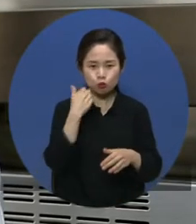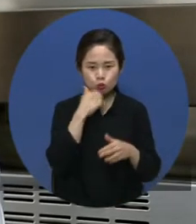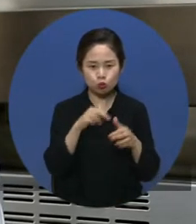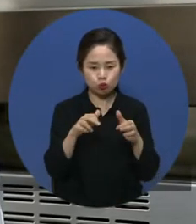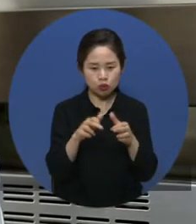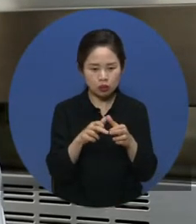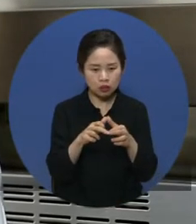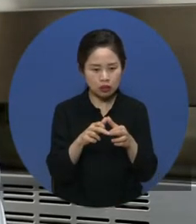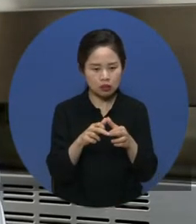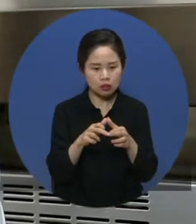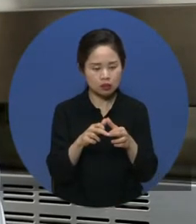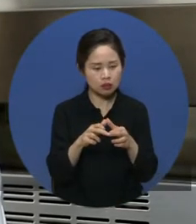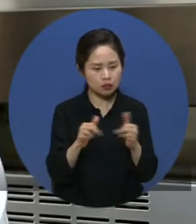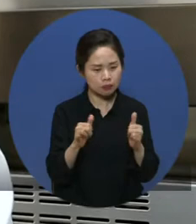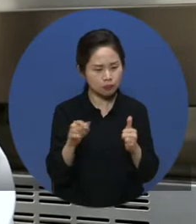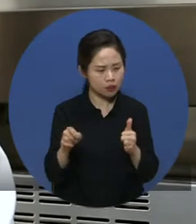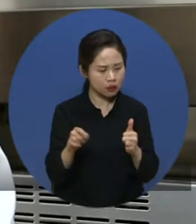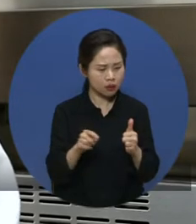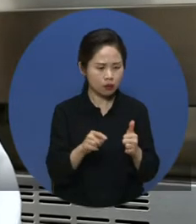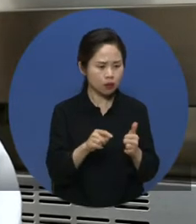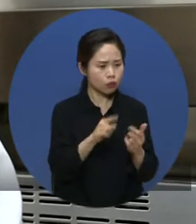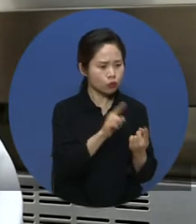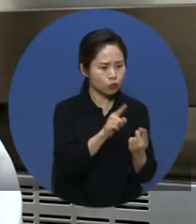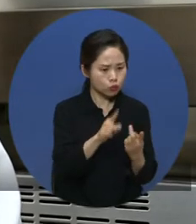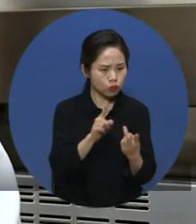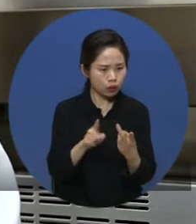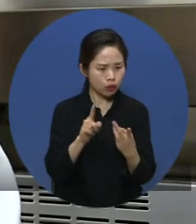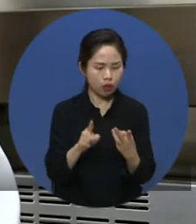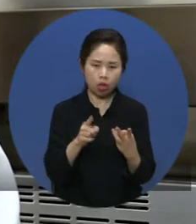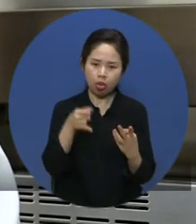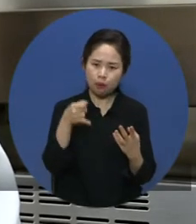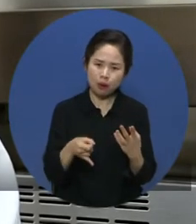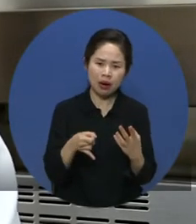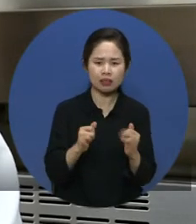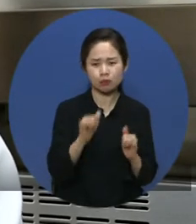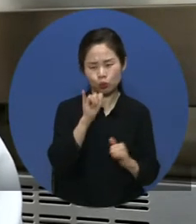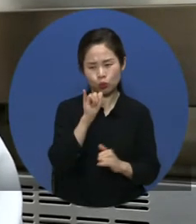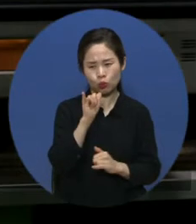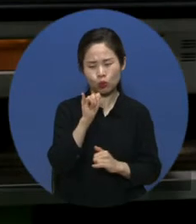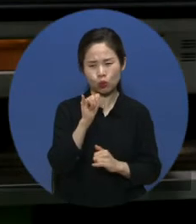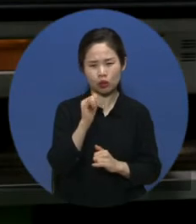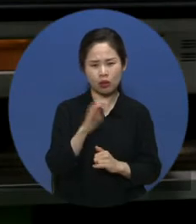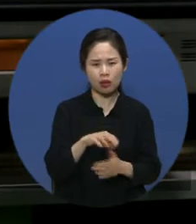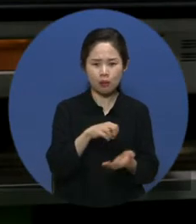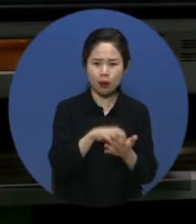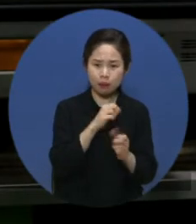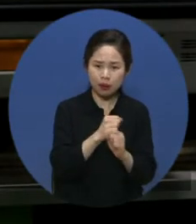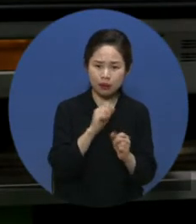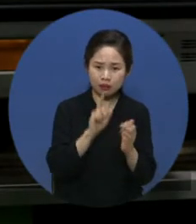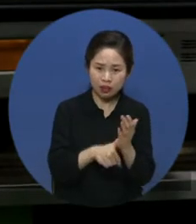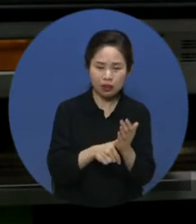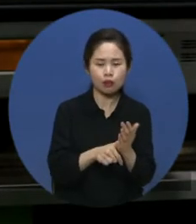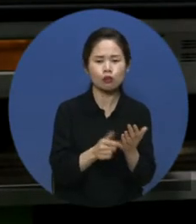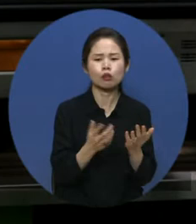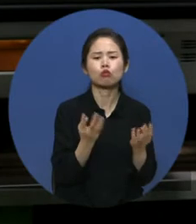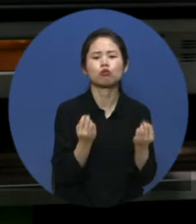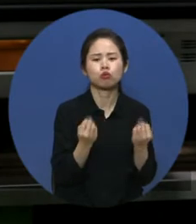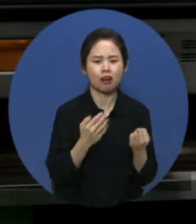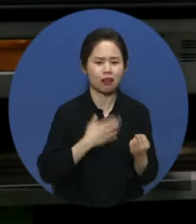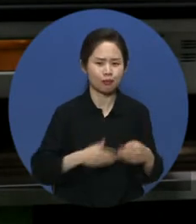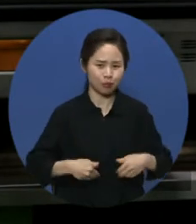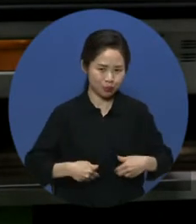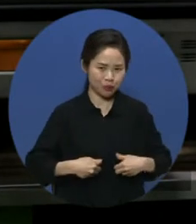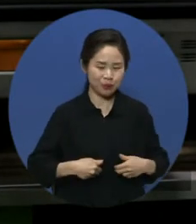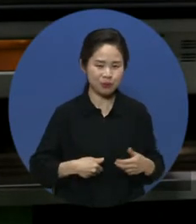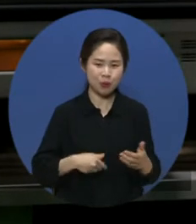너무 많아서 빵을 만드는 데는 모든 게 수가 필요합니다. 그러니까 뭐 예를 들자면 재료 계량을